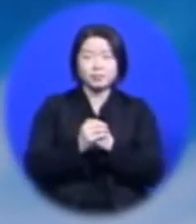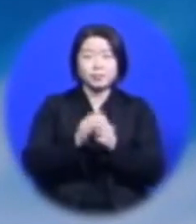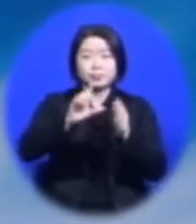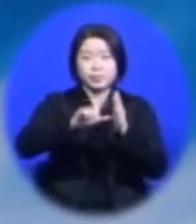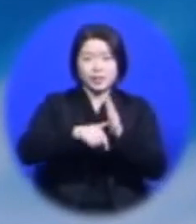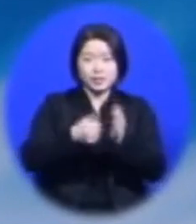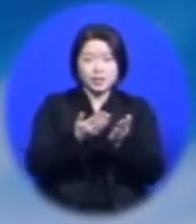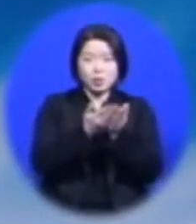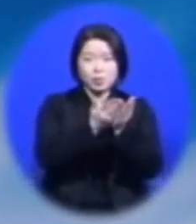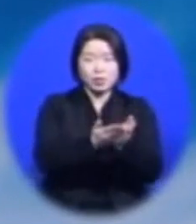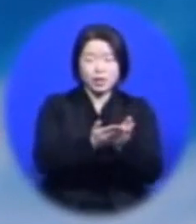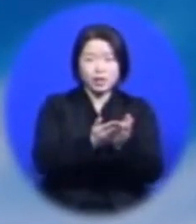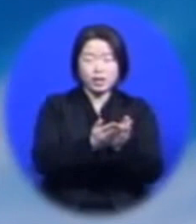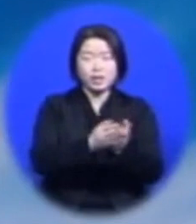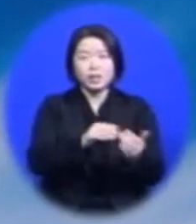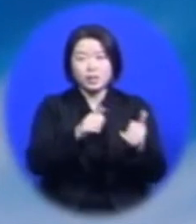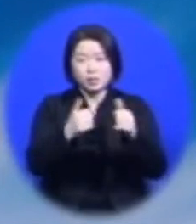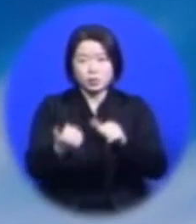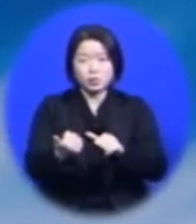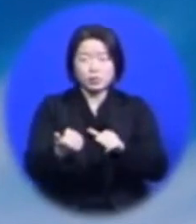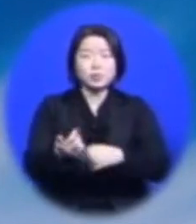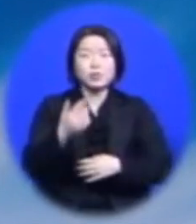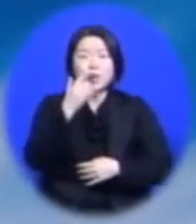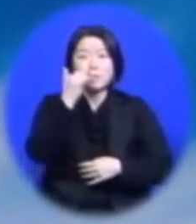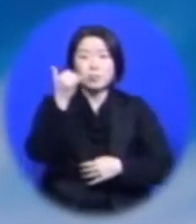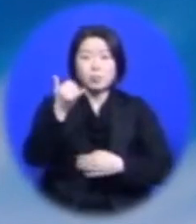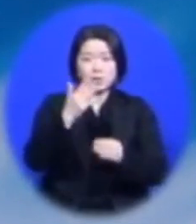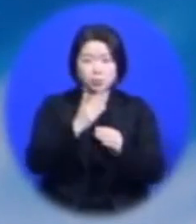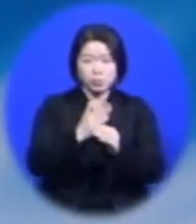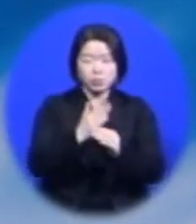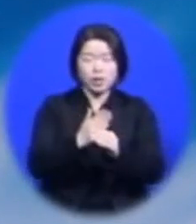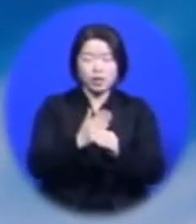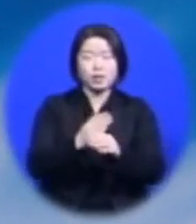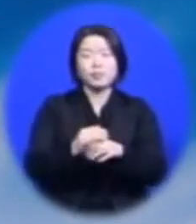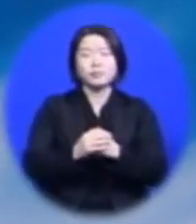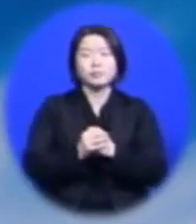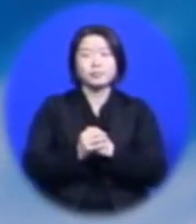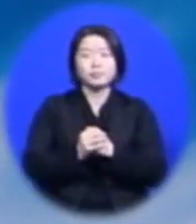세월호 희생자 그 아버님 중에